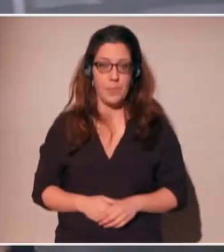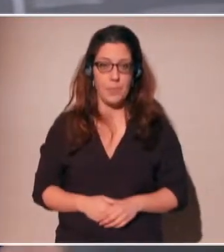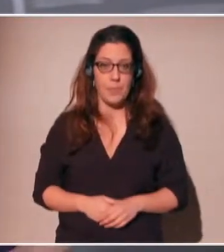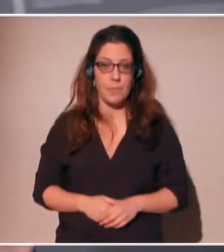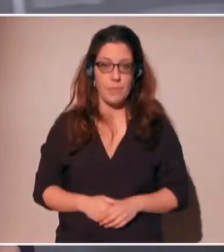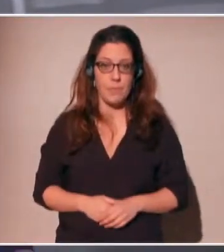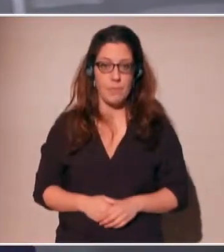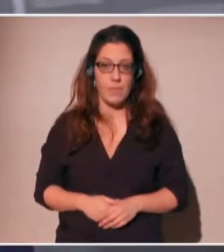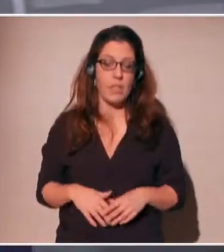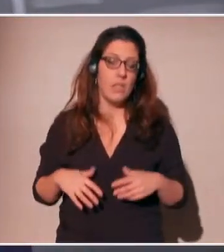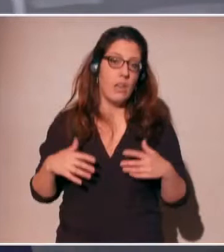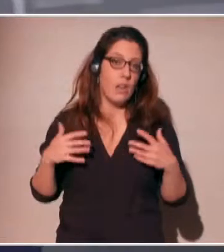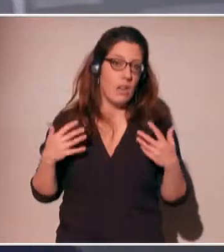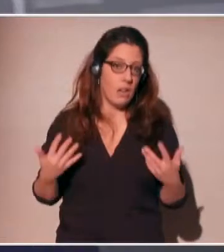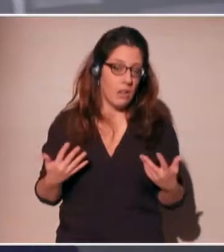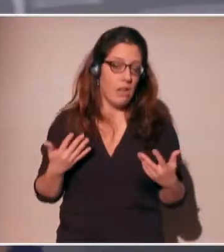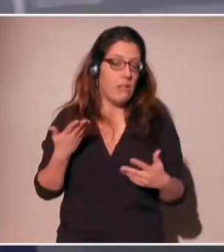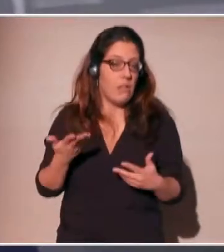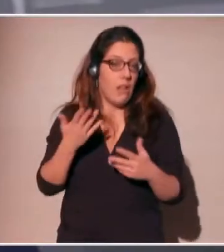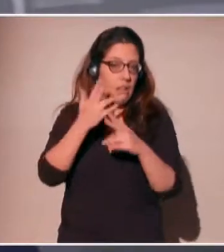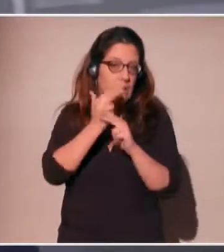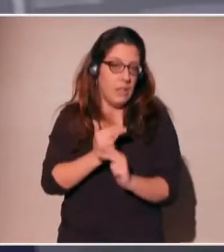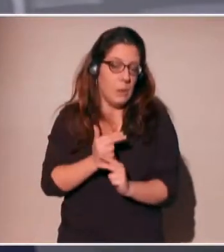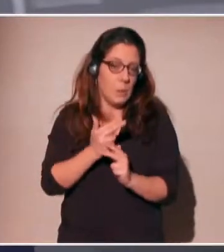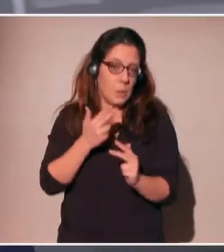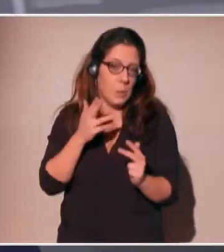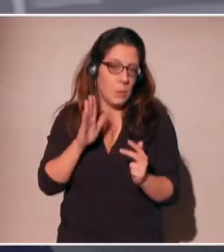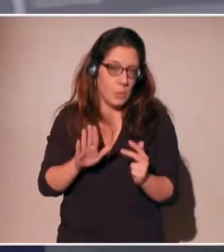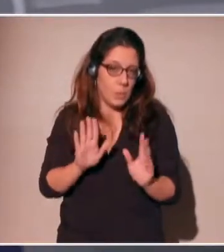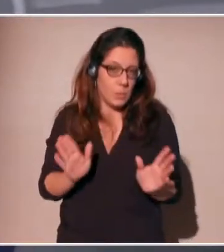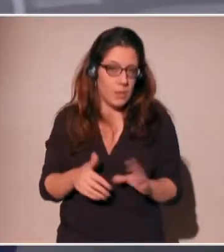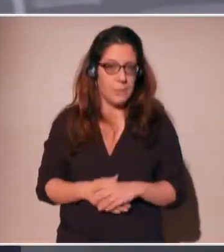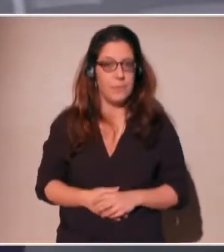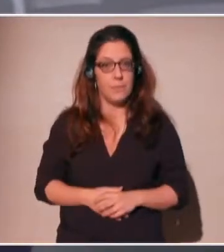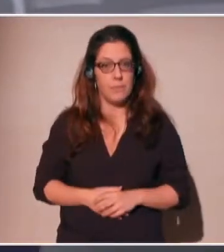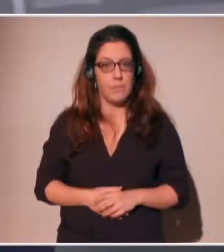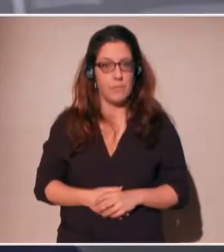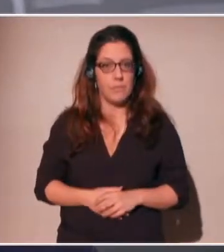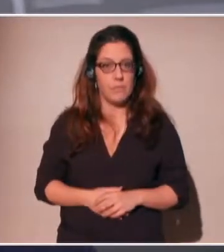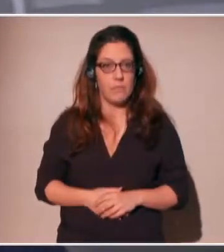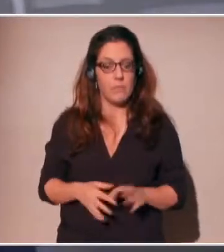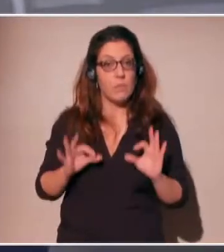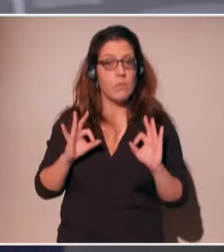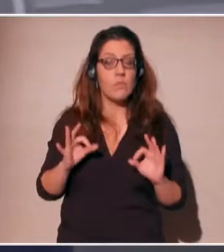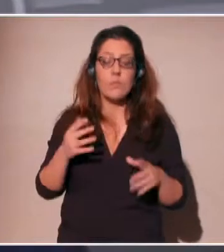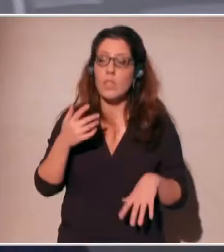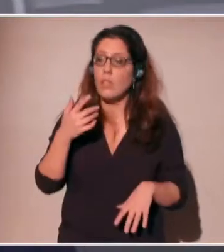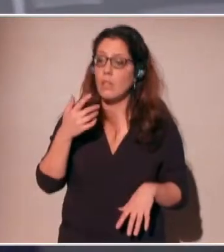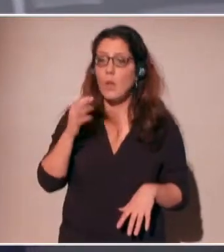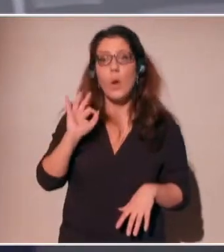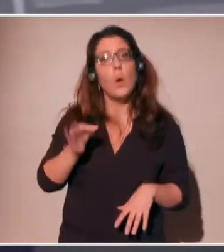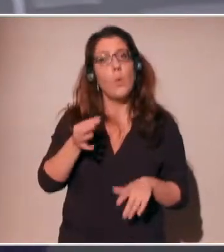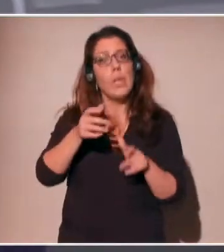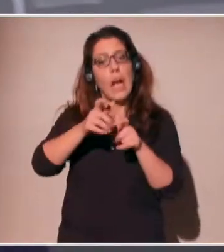enfin, ça ressort de la définition, on parle finalement d'industrialisation, mais avec l'humain qui est